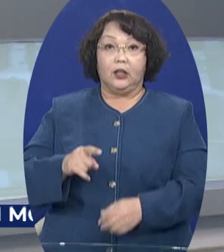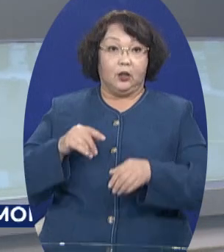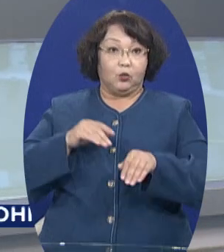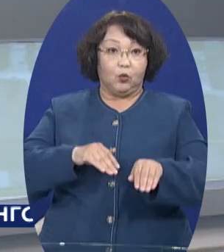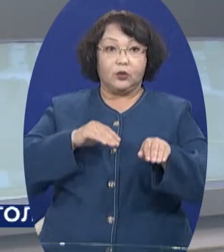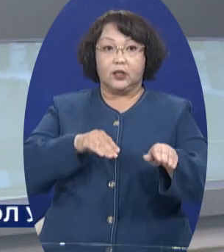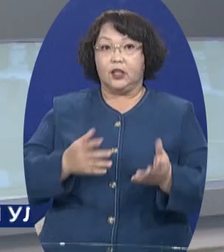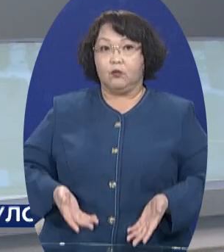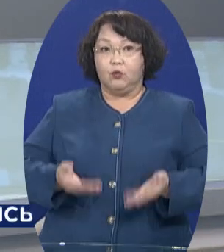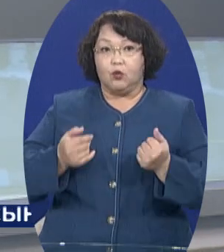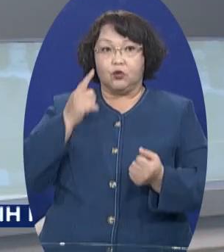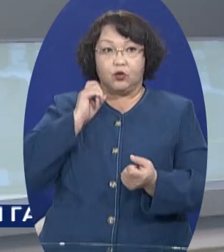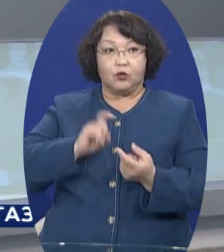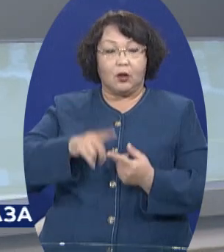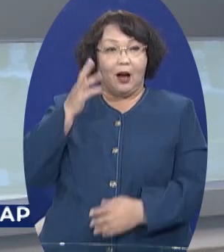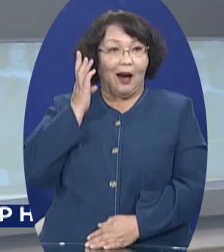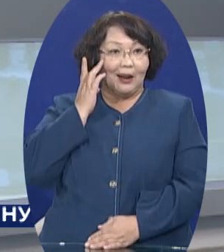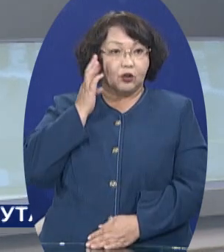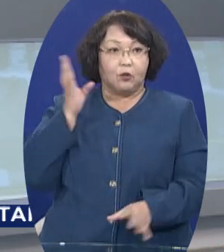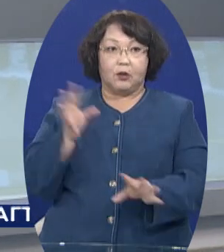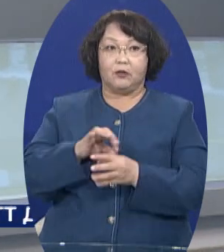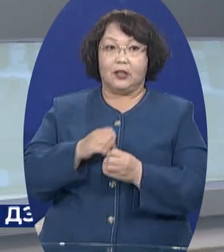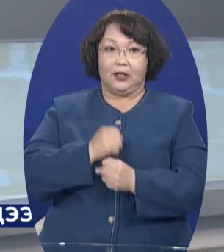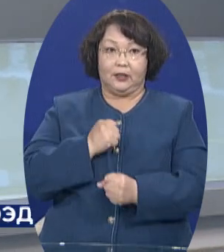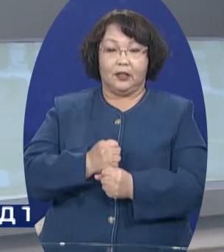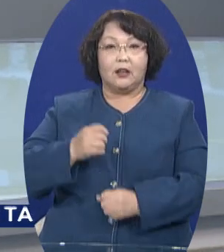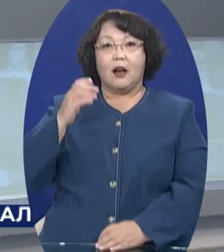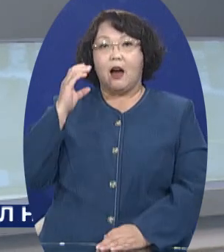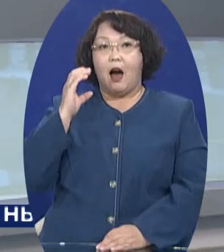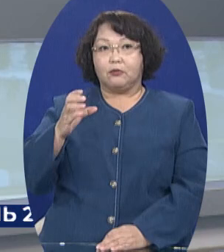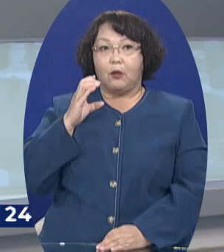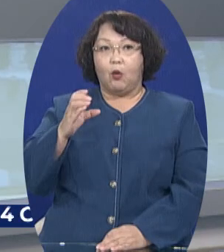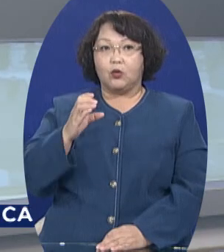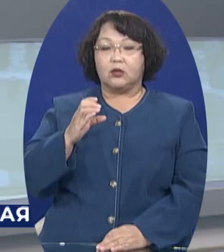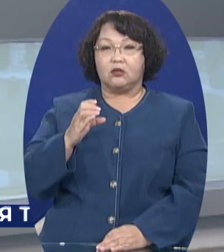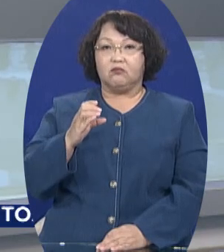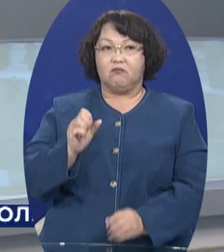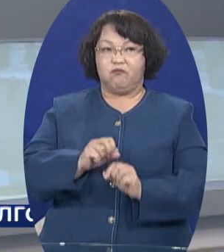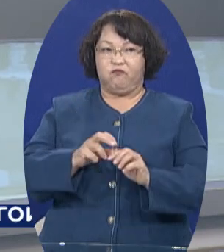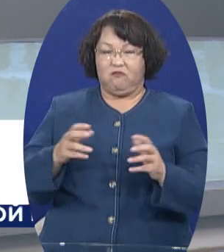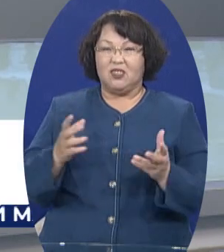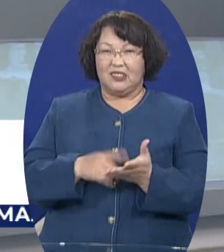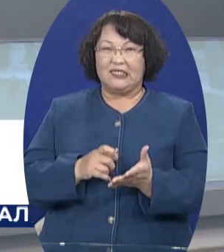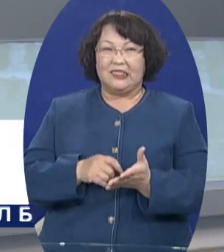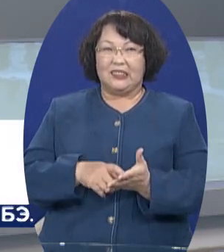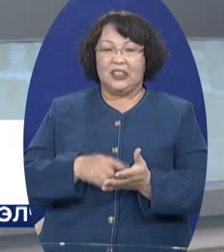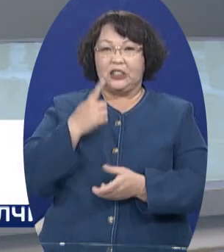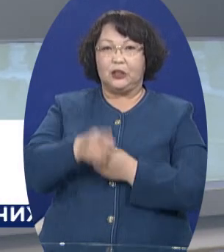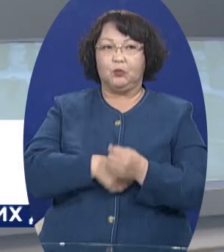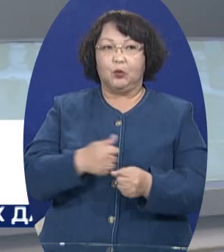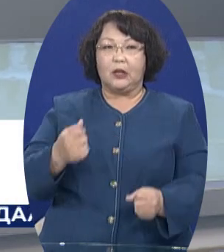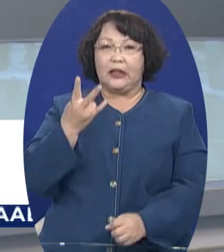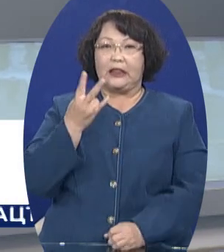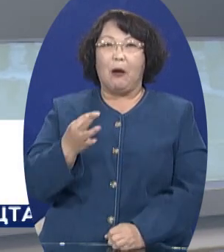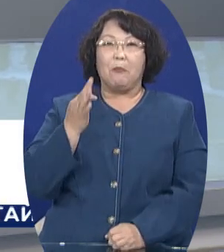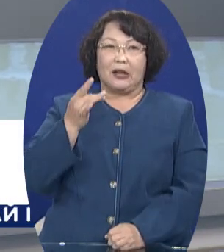ачааллыг бууруулах нэг шийдэл бол яах аргагүй нийтийн тээврийн хүртээмжийг нэмэгдүүлэх юм. Ер нь жил жилийн намар нийслэл хотод сорилт болдог нэг асуудал бол нийтийн